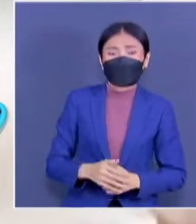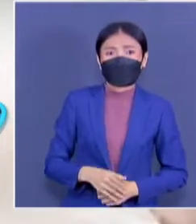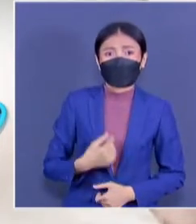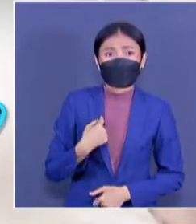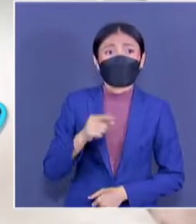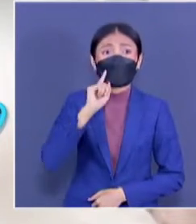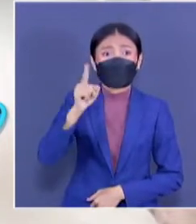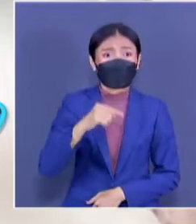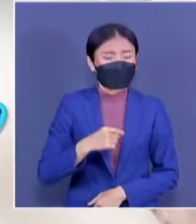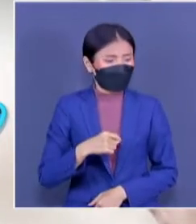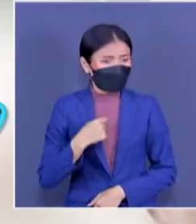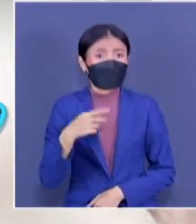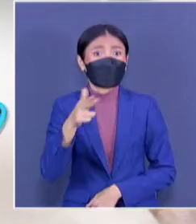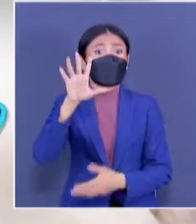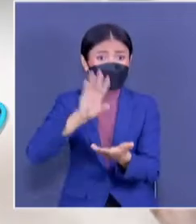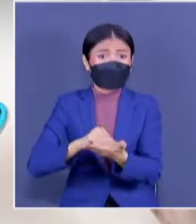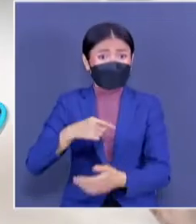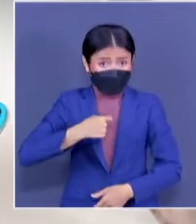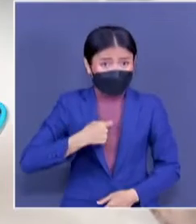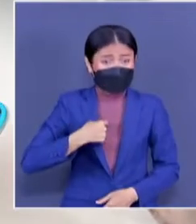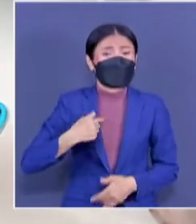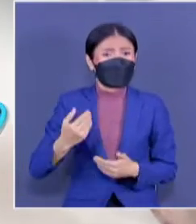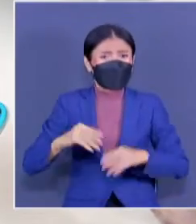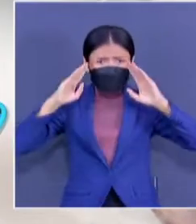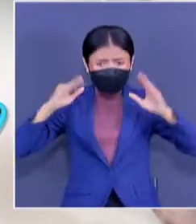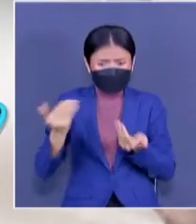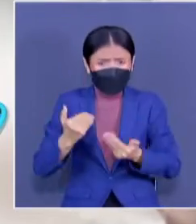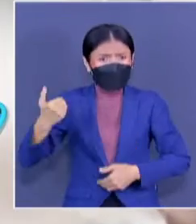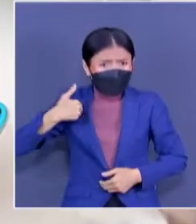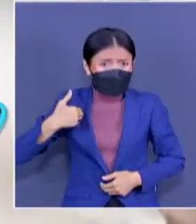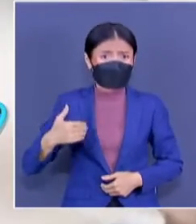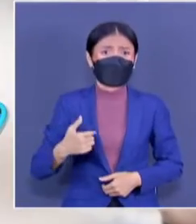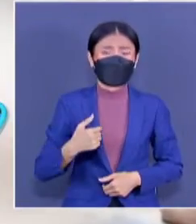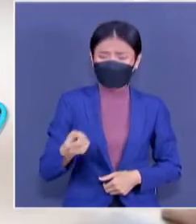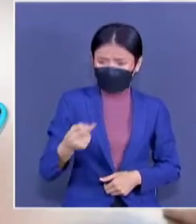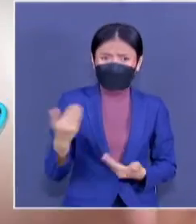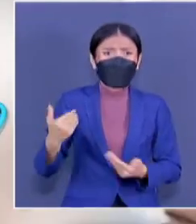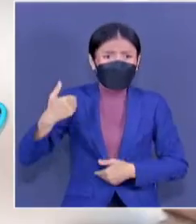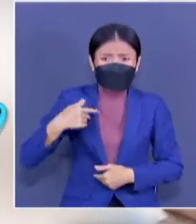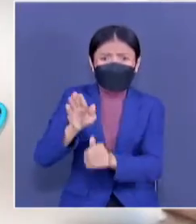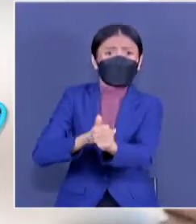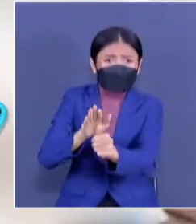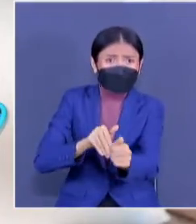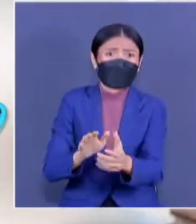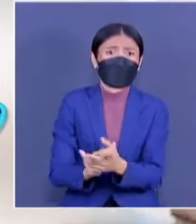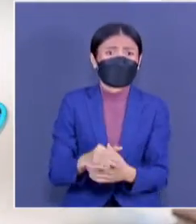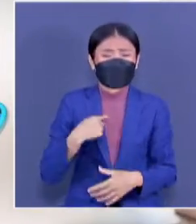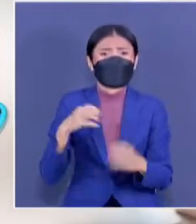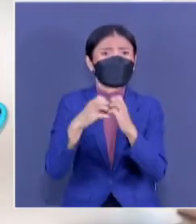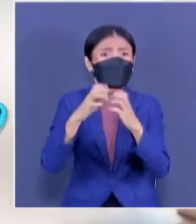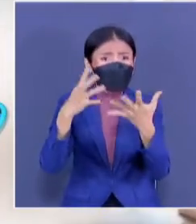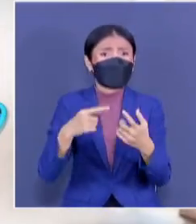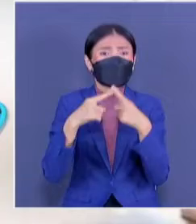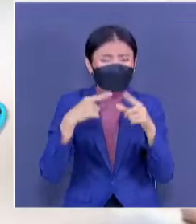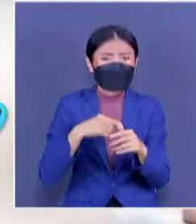าณนี้คือเราในความใครก็ว่าเราอยากยุ่งเราไม่ได้อยากยุ่งคนนี้เด็กมันอยู่กินกับเราก็อยากจะช่วย